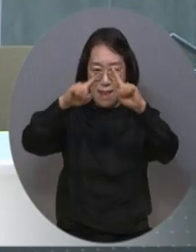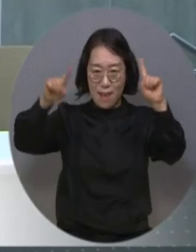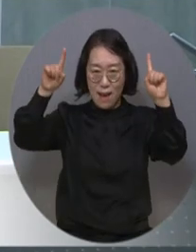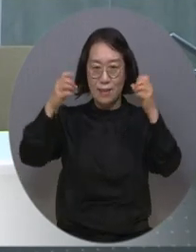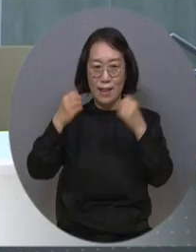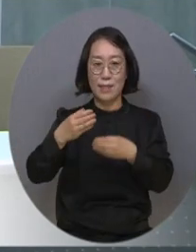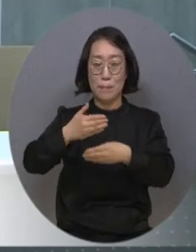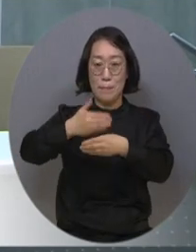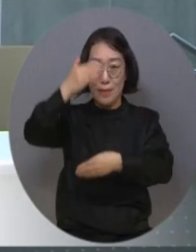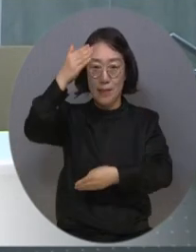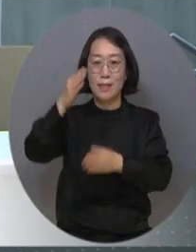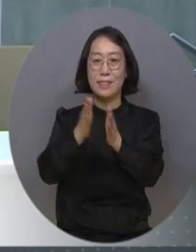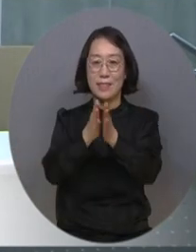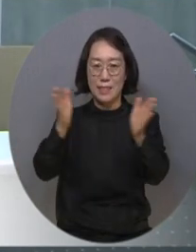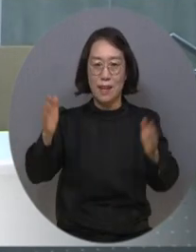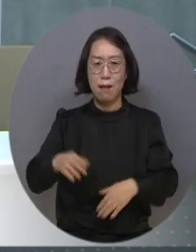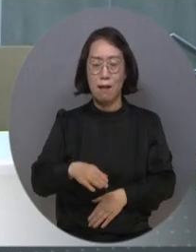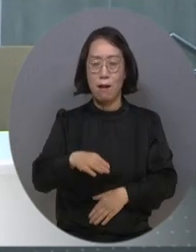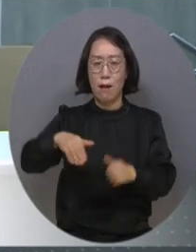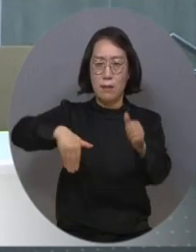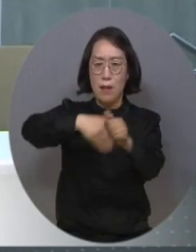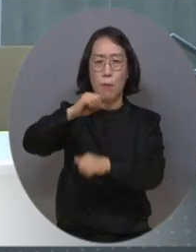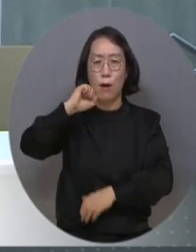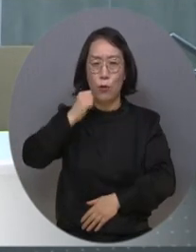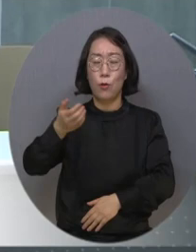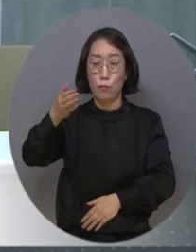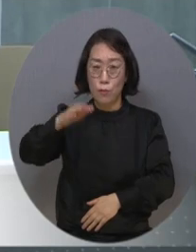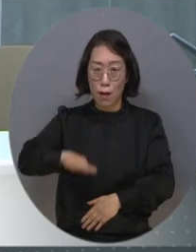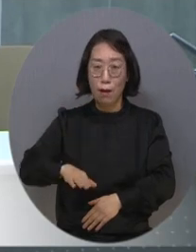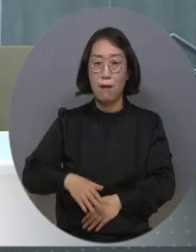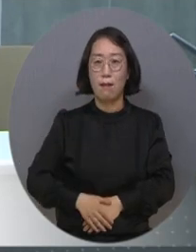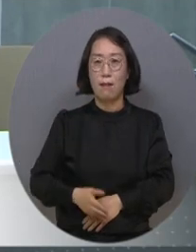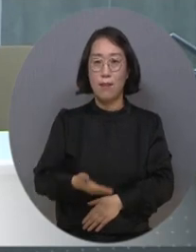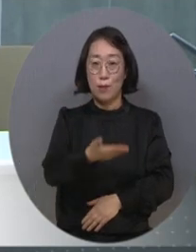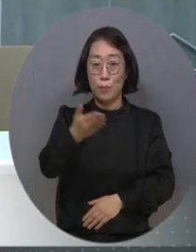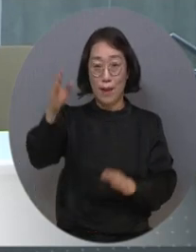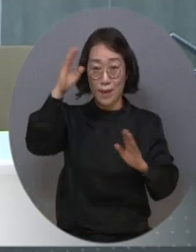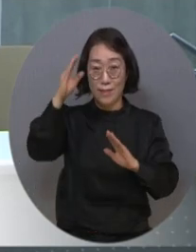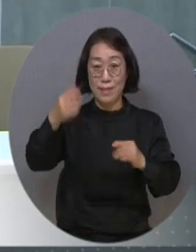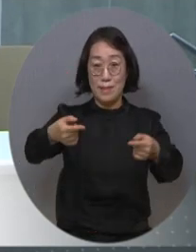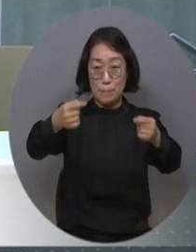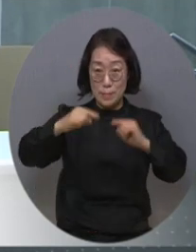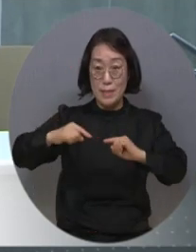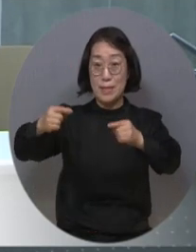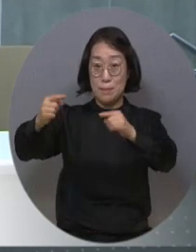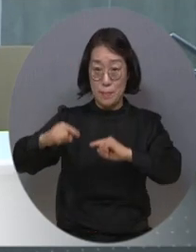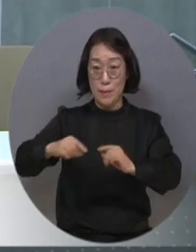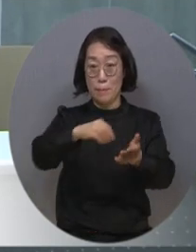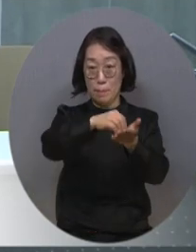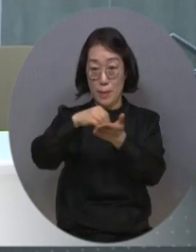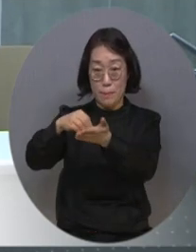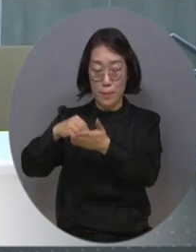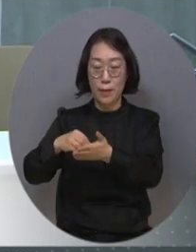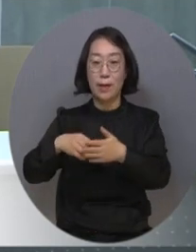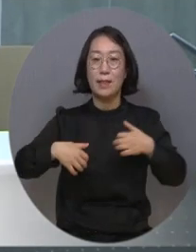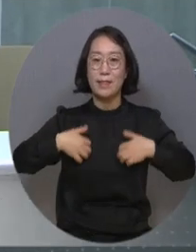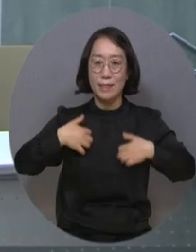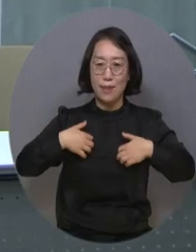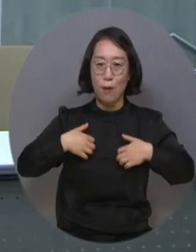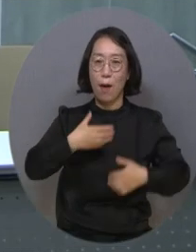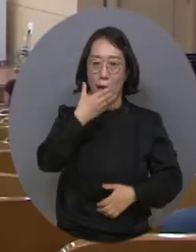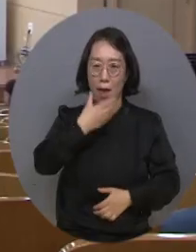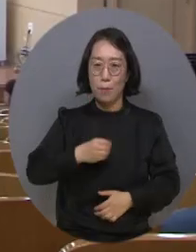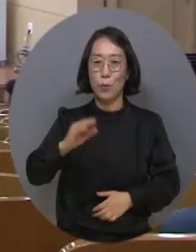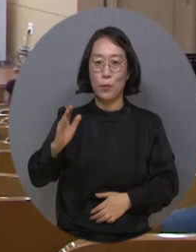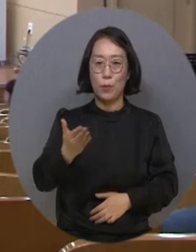시작했습니다. 어려운 가운데서 시작되었으니 많은 학생들이 참석해서 즐겁고 행복한 시간을 가졌으면